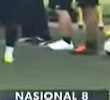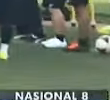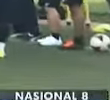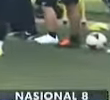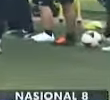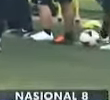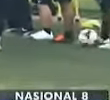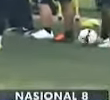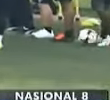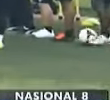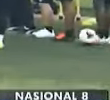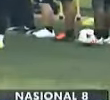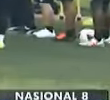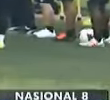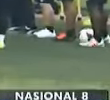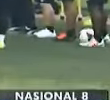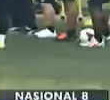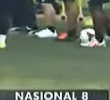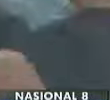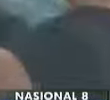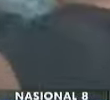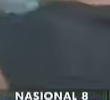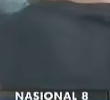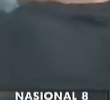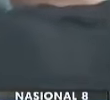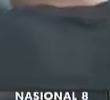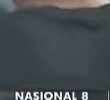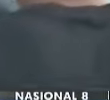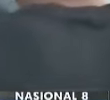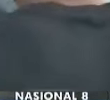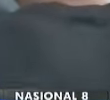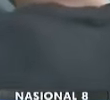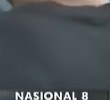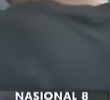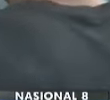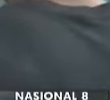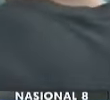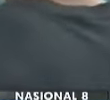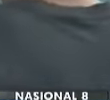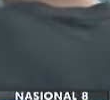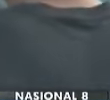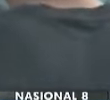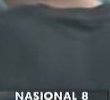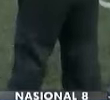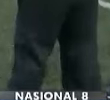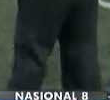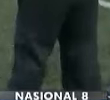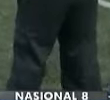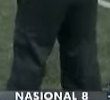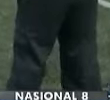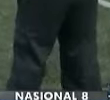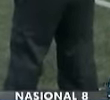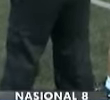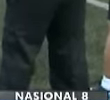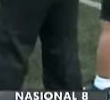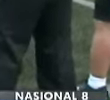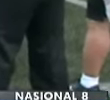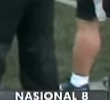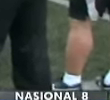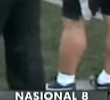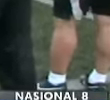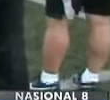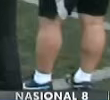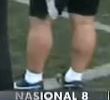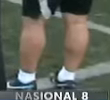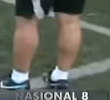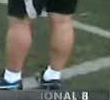melonjak 14 anak tangga kepada kedudukan 155 dan Dominica naik 12 anak tangga ke kedudukan 165